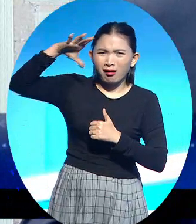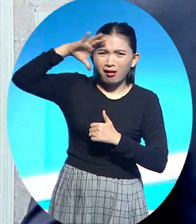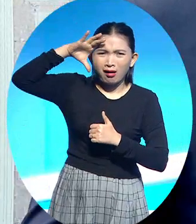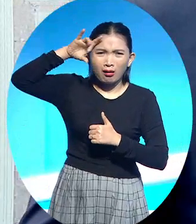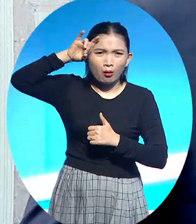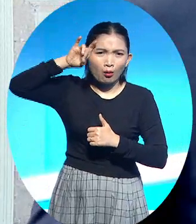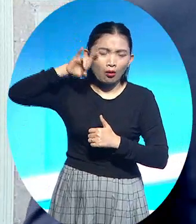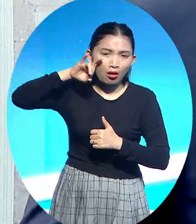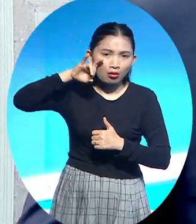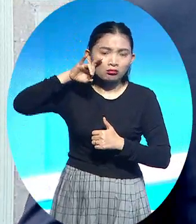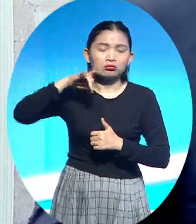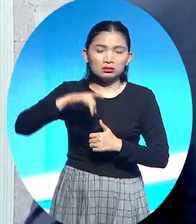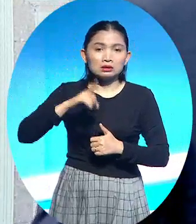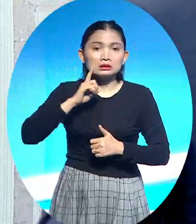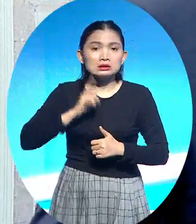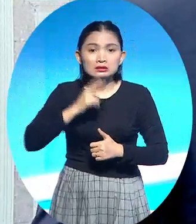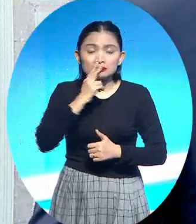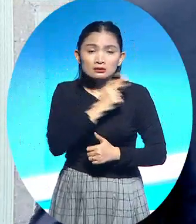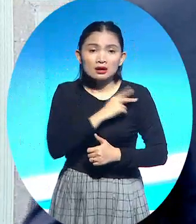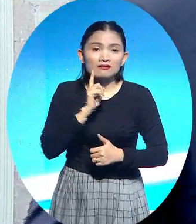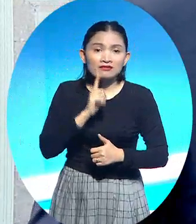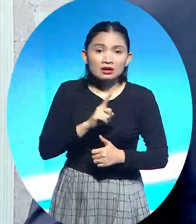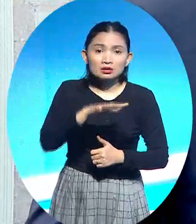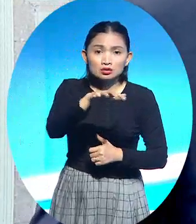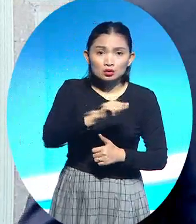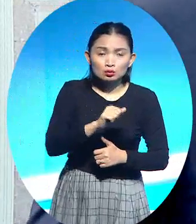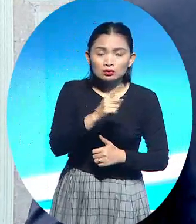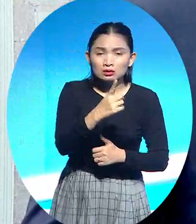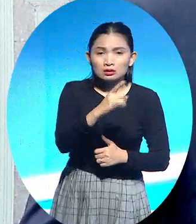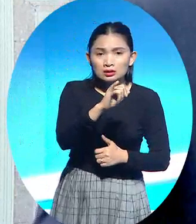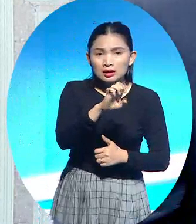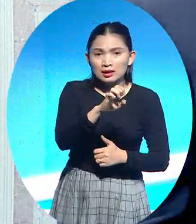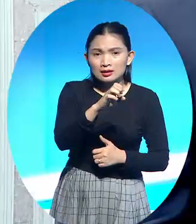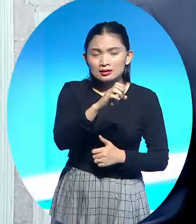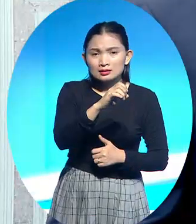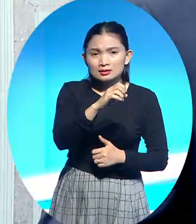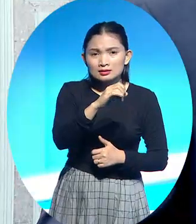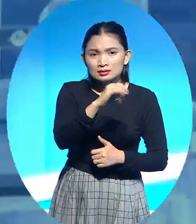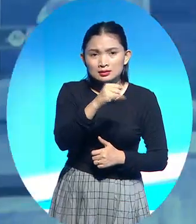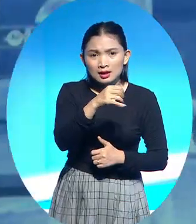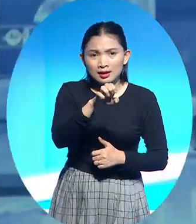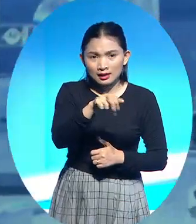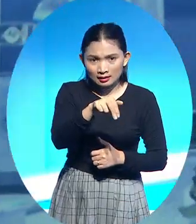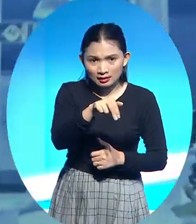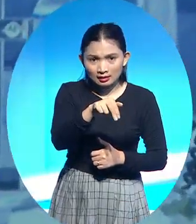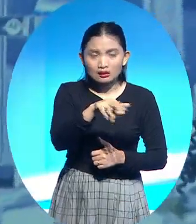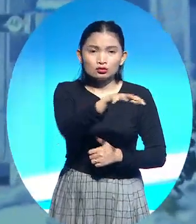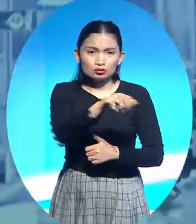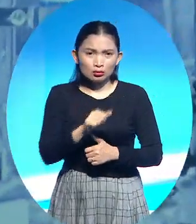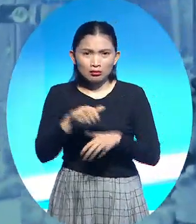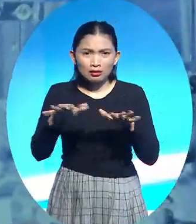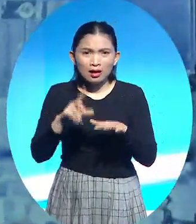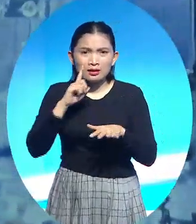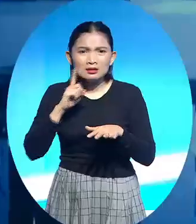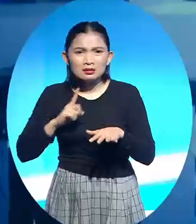máy diesel. Thì đương nhiên mà đưa diesel vào để sản xuất điện nó sẽ rất là cao. Còn đây là cái hệ thống này chúng ta có thể là tích điện vào cái giờ thấp